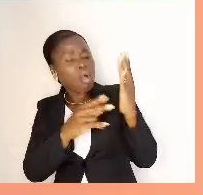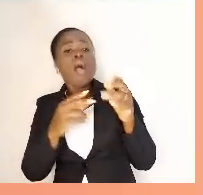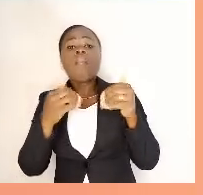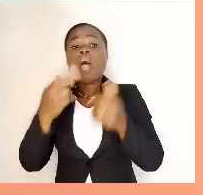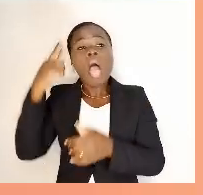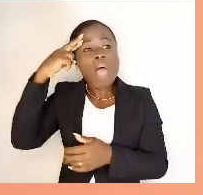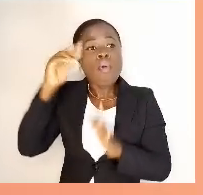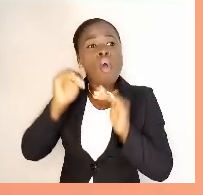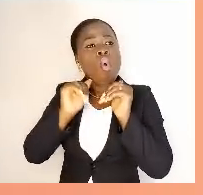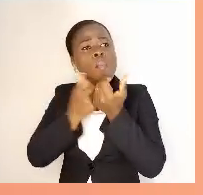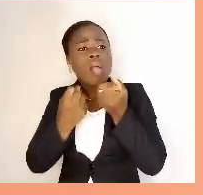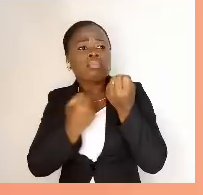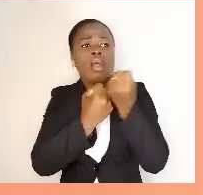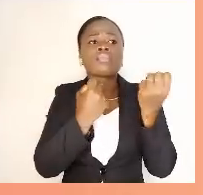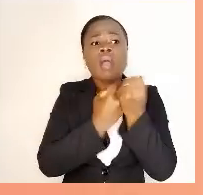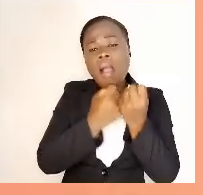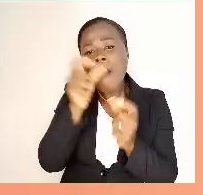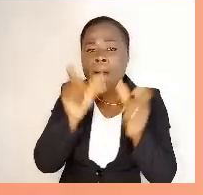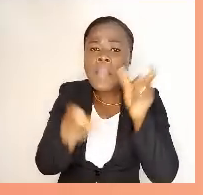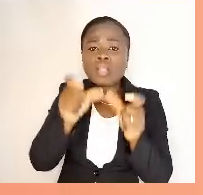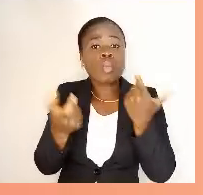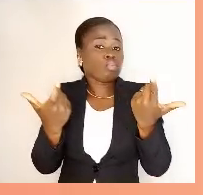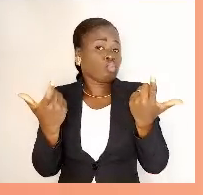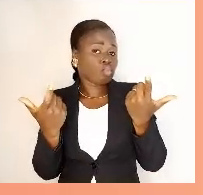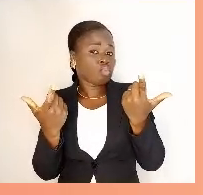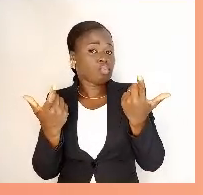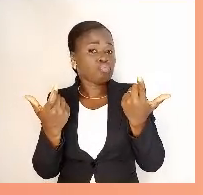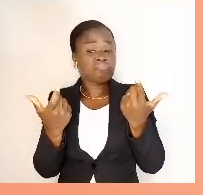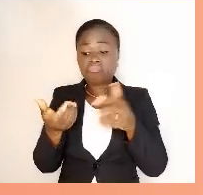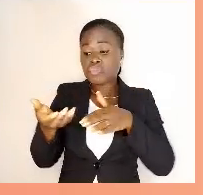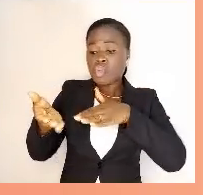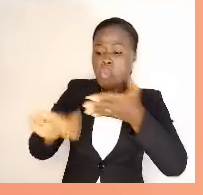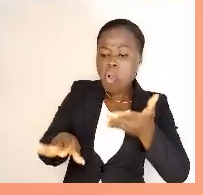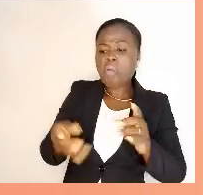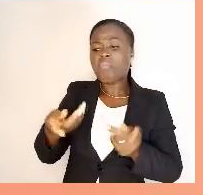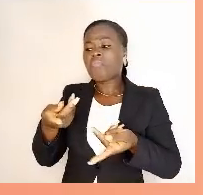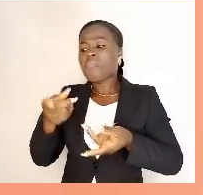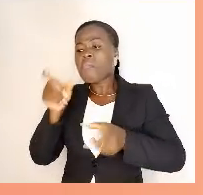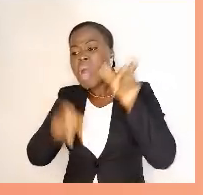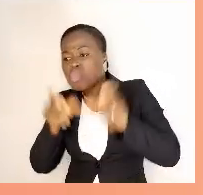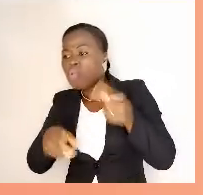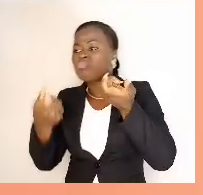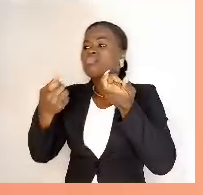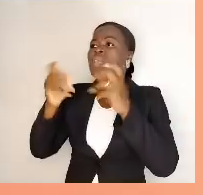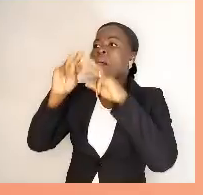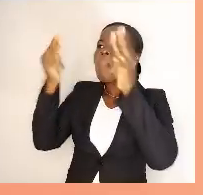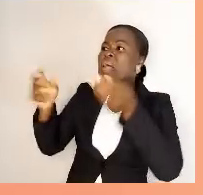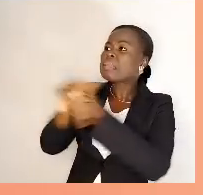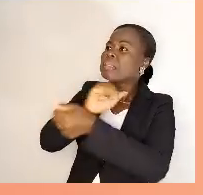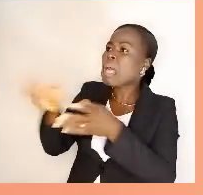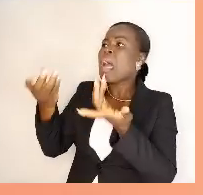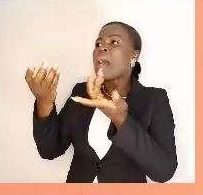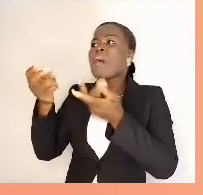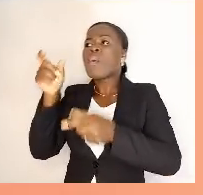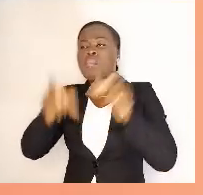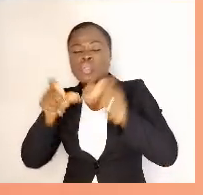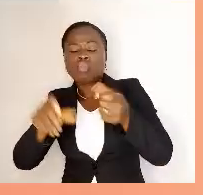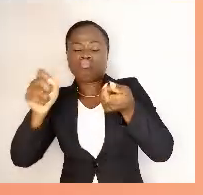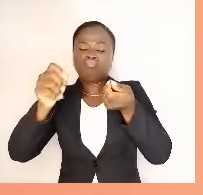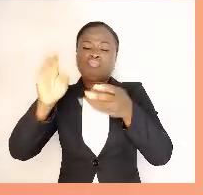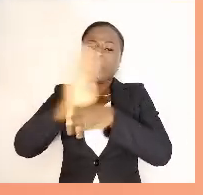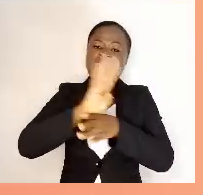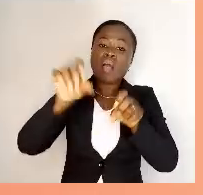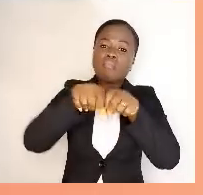et d'examiner les voies et moyens d'assister les familles des victimes ainsi que les personnes et